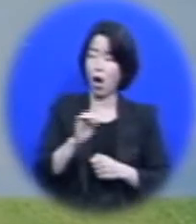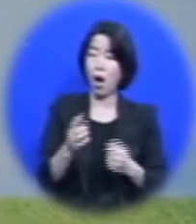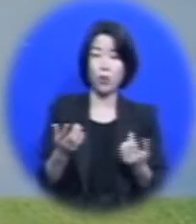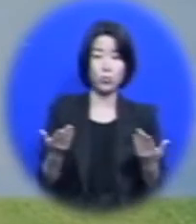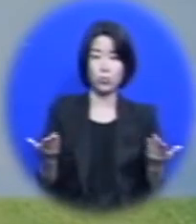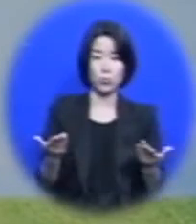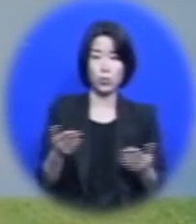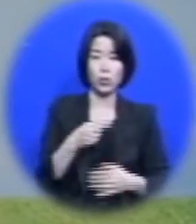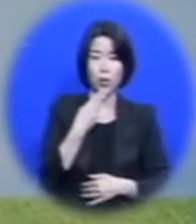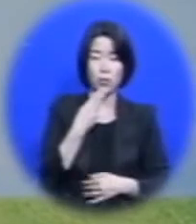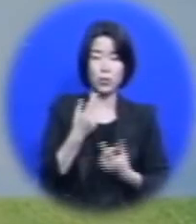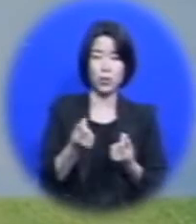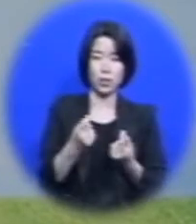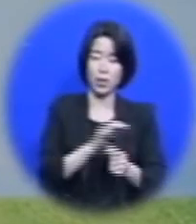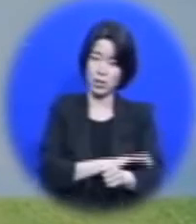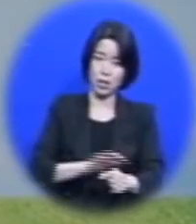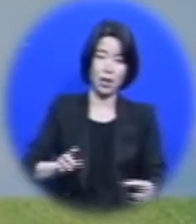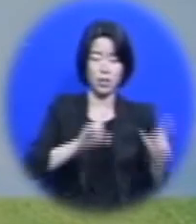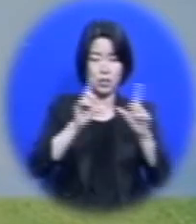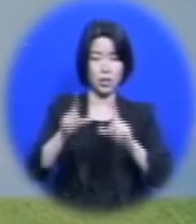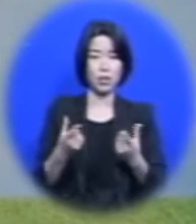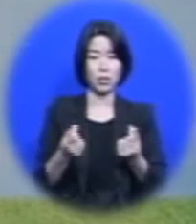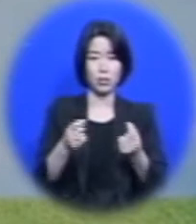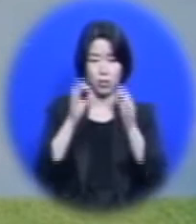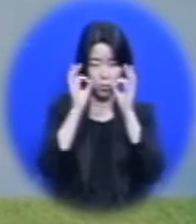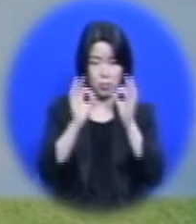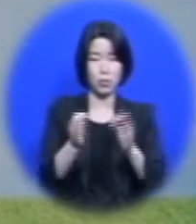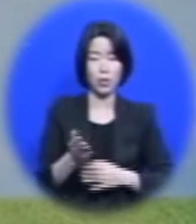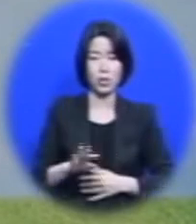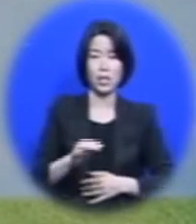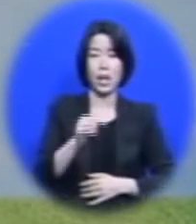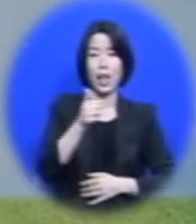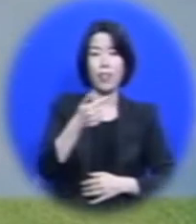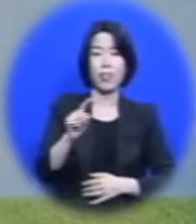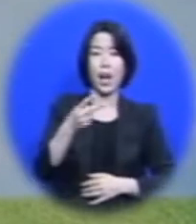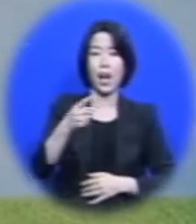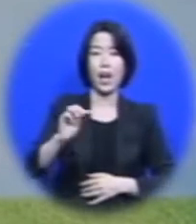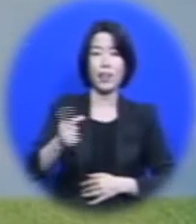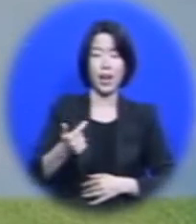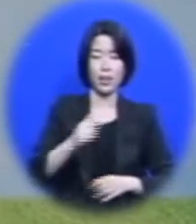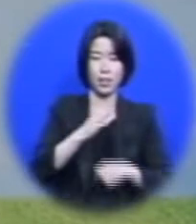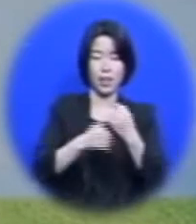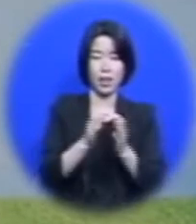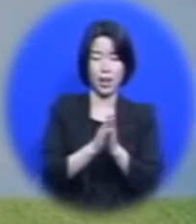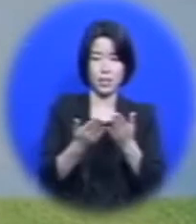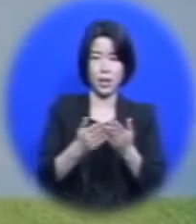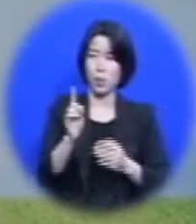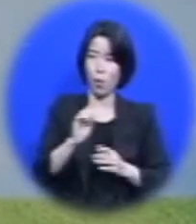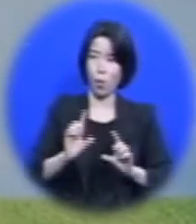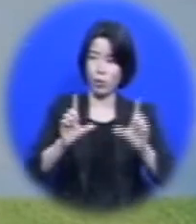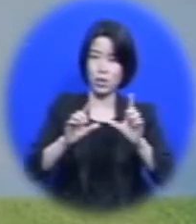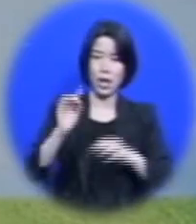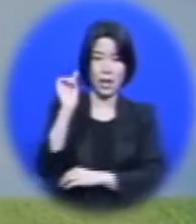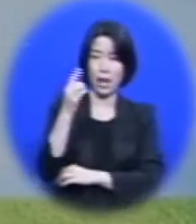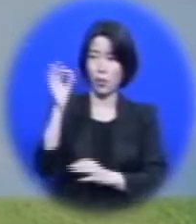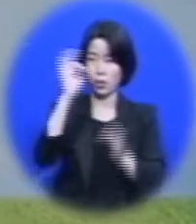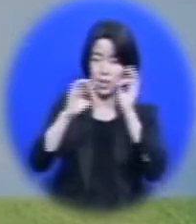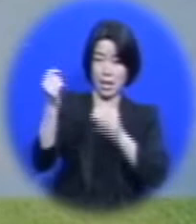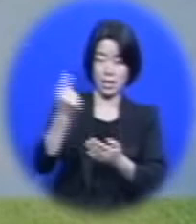것처럼 잘 사는 것처럼 보였는데 나단 선지자가 어느 날 다윗을 찾아옵니다.